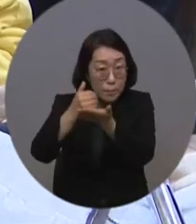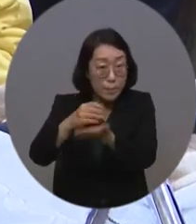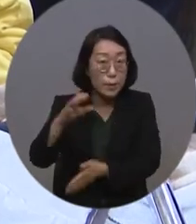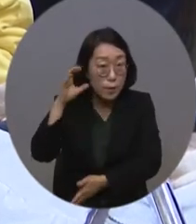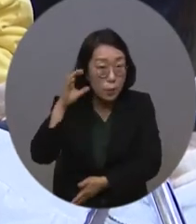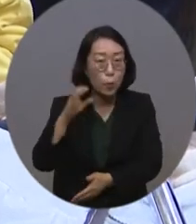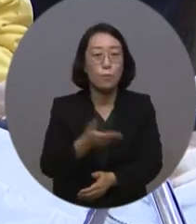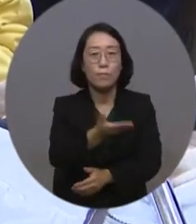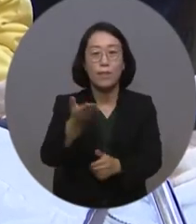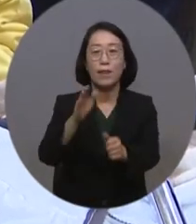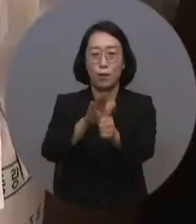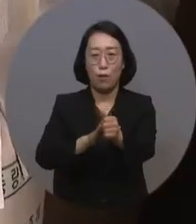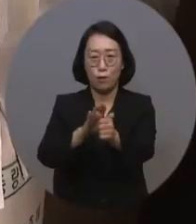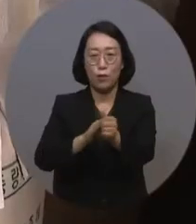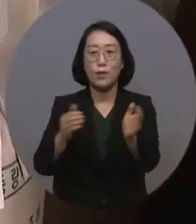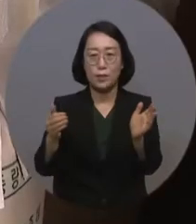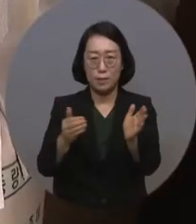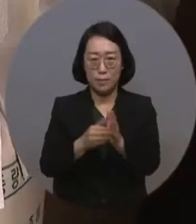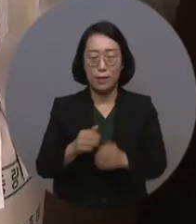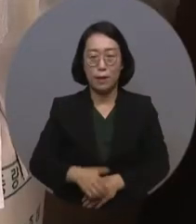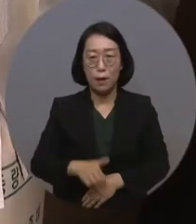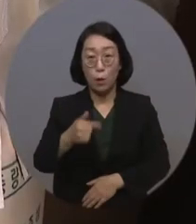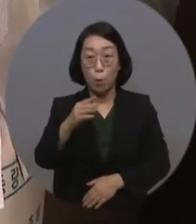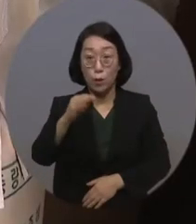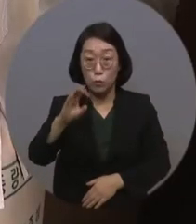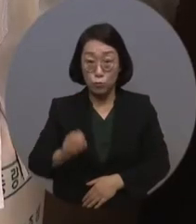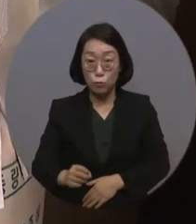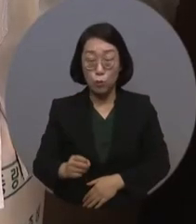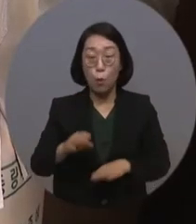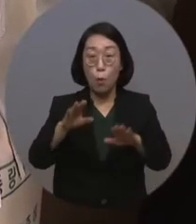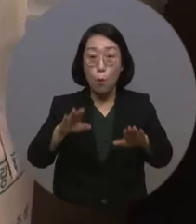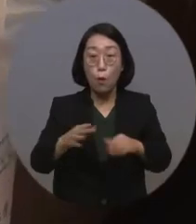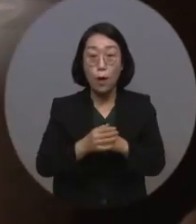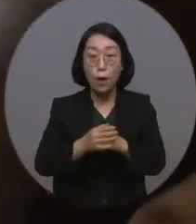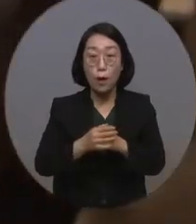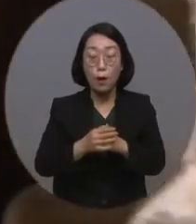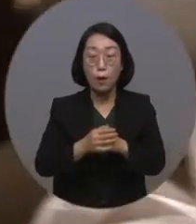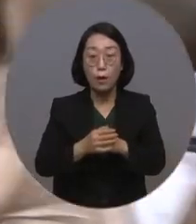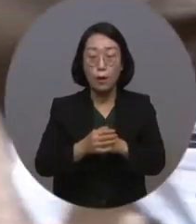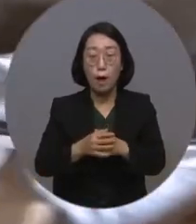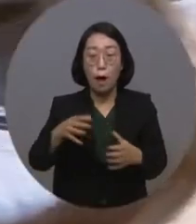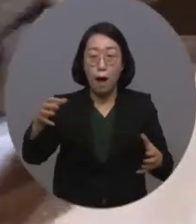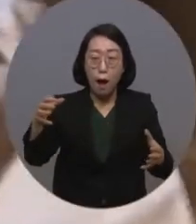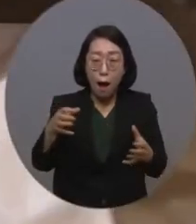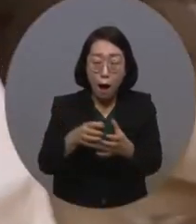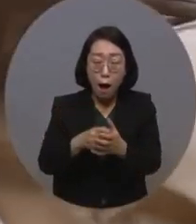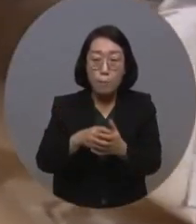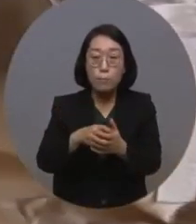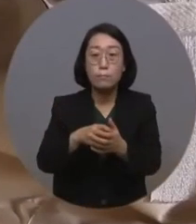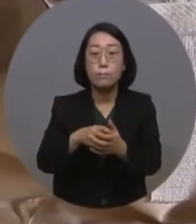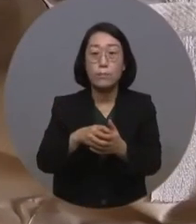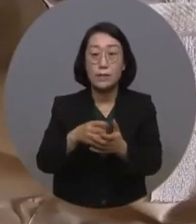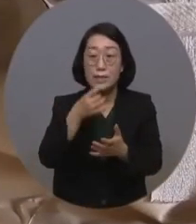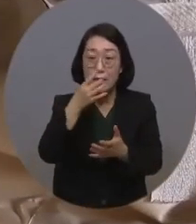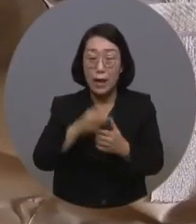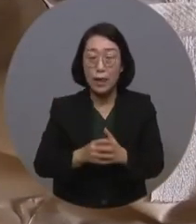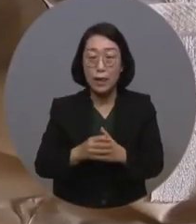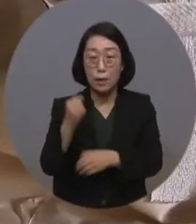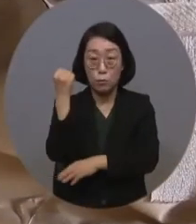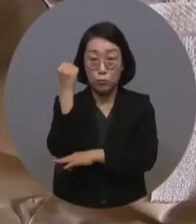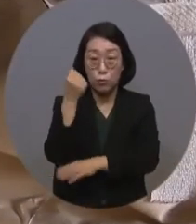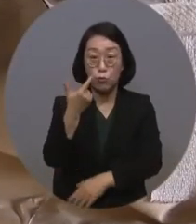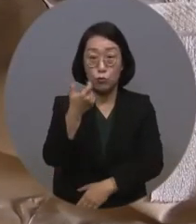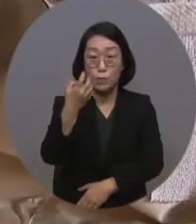농업인들을 격려했습니다. 고흥군의 2022년도 공공비축 미곡 수매 전체 물량은 64만